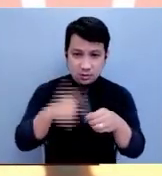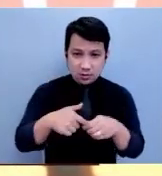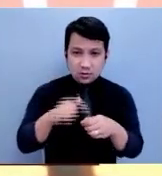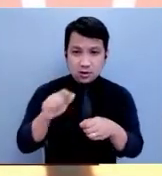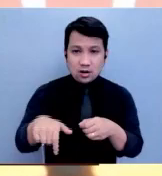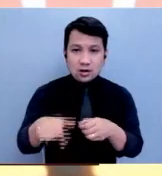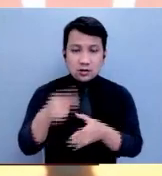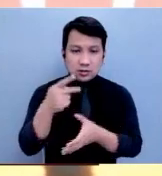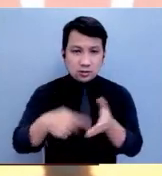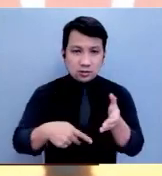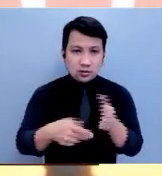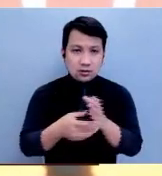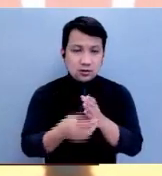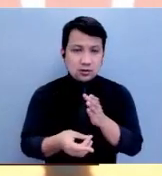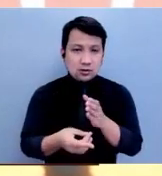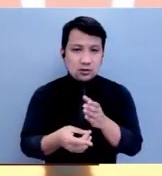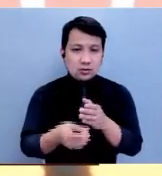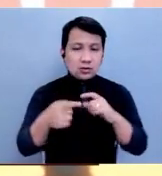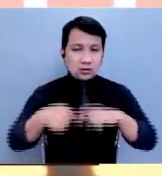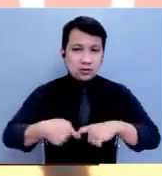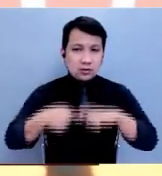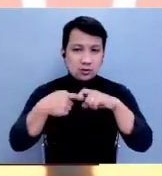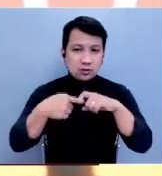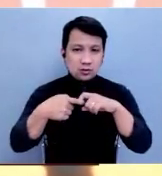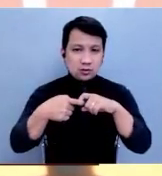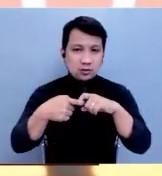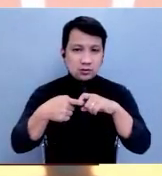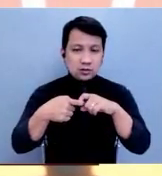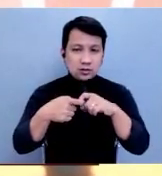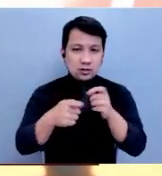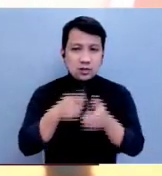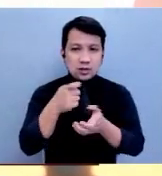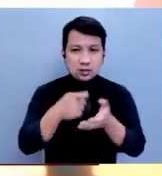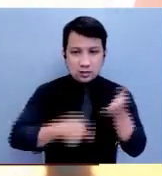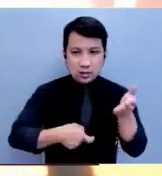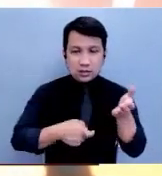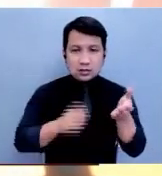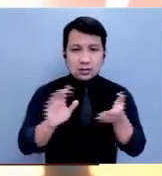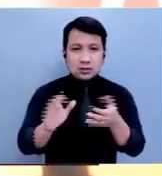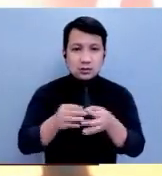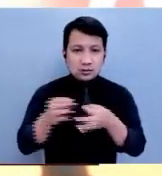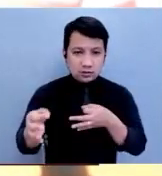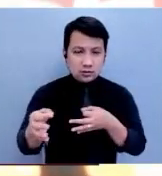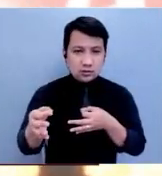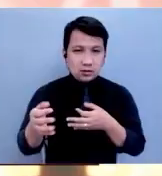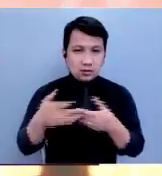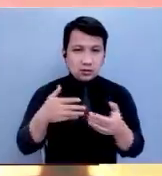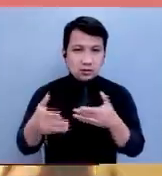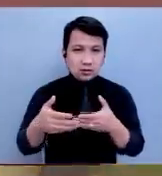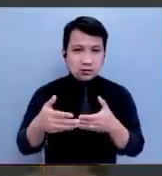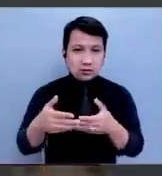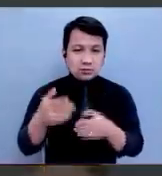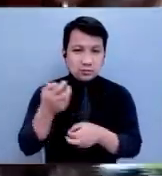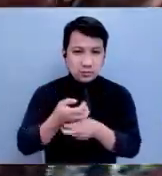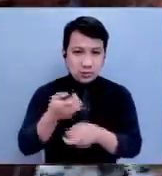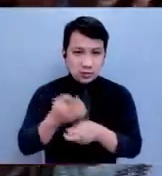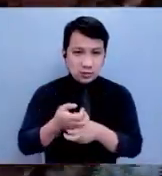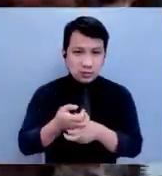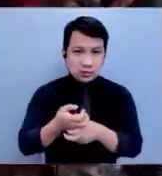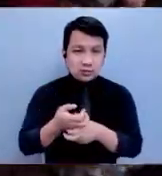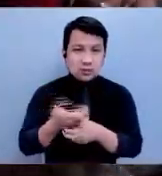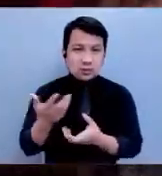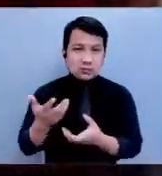krudo, sususpindihin ang excise tax para maibsan ang pahirap na dala nito.